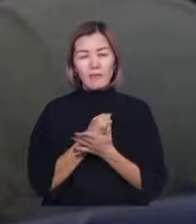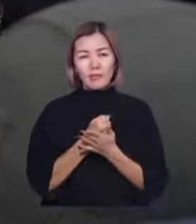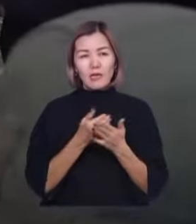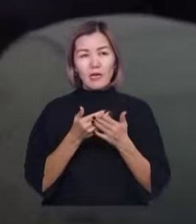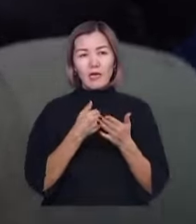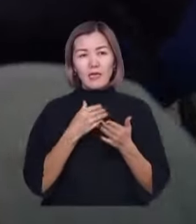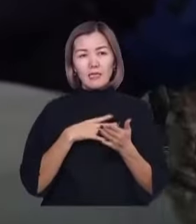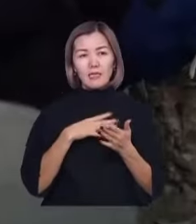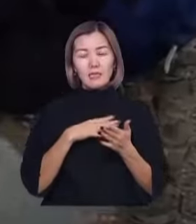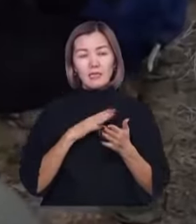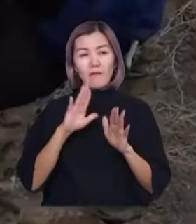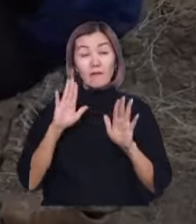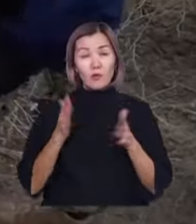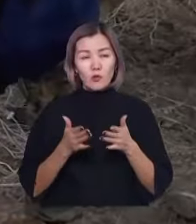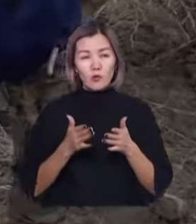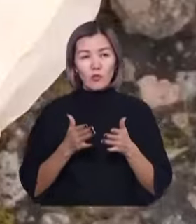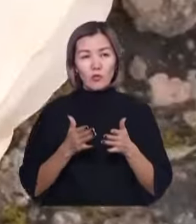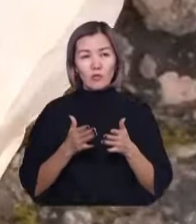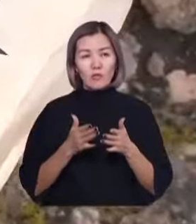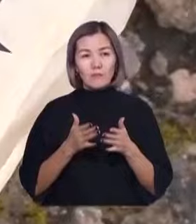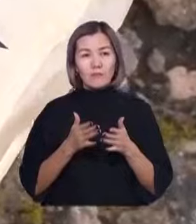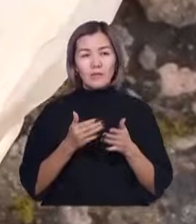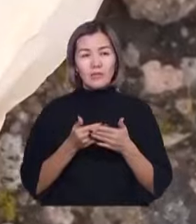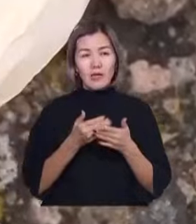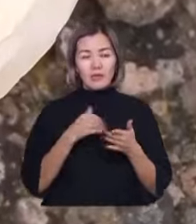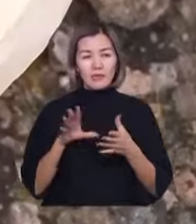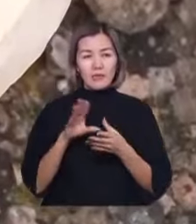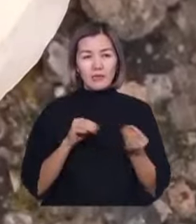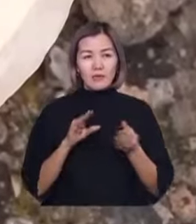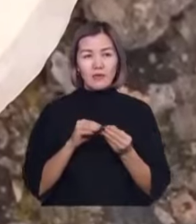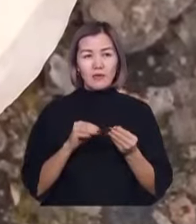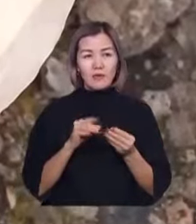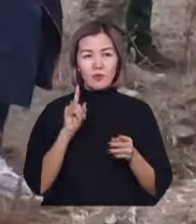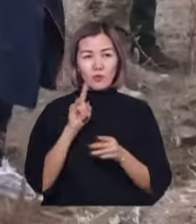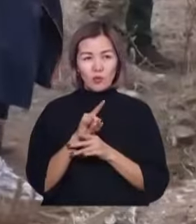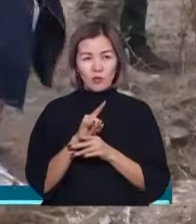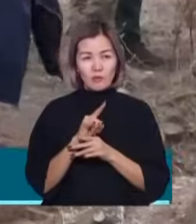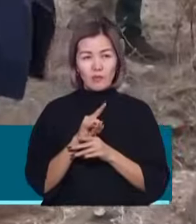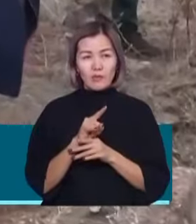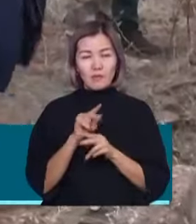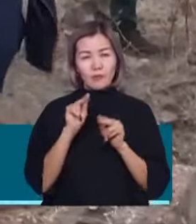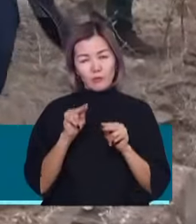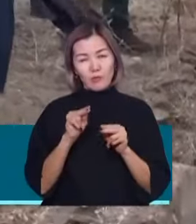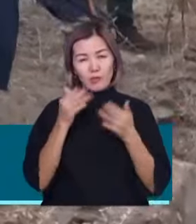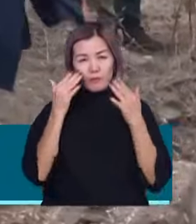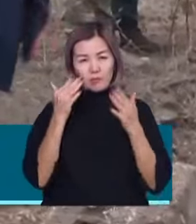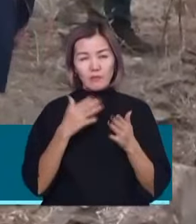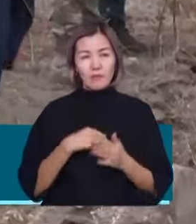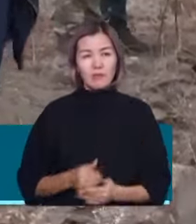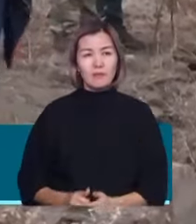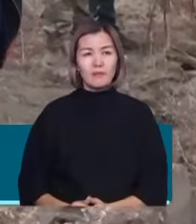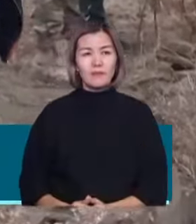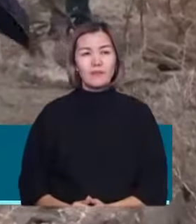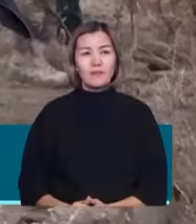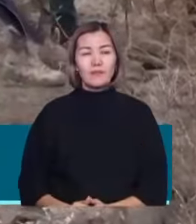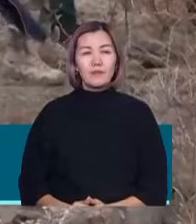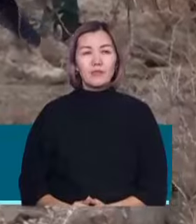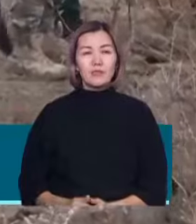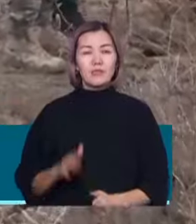алдыңғыдағыдай тұзаққа түсеміз ба деген күдік басым болды. Міне өзен жағасындағы талды таптық, одан